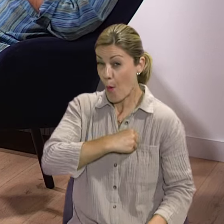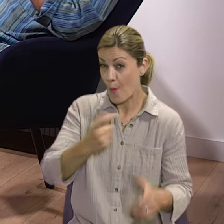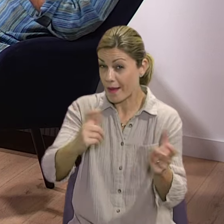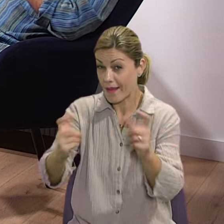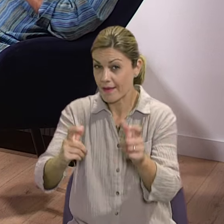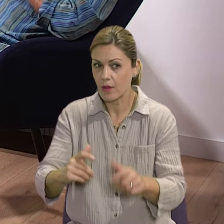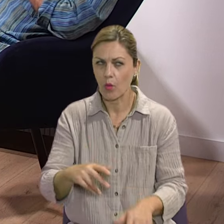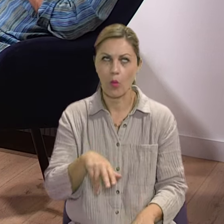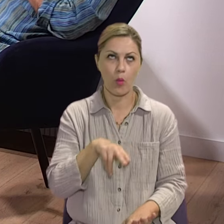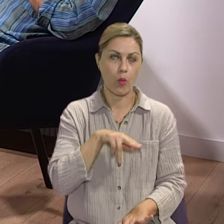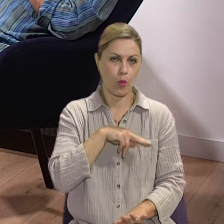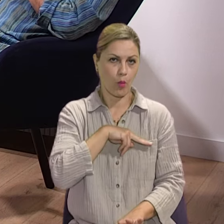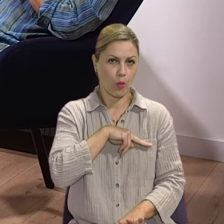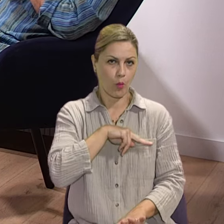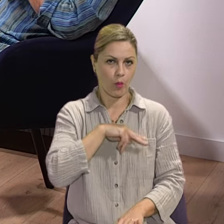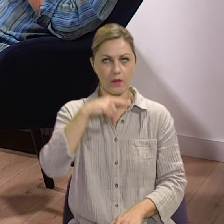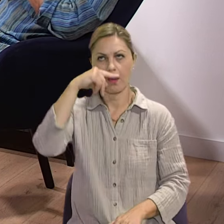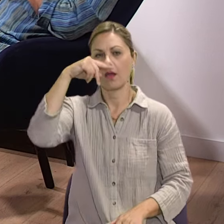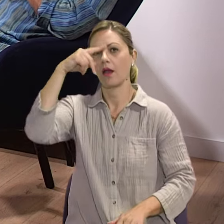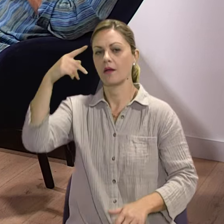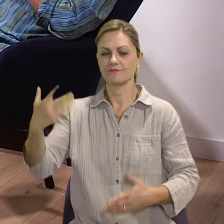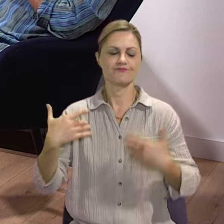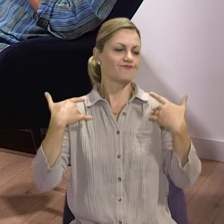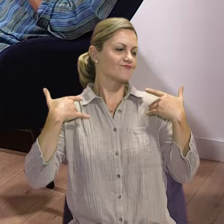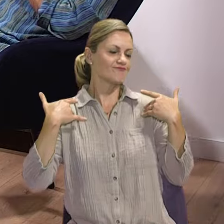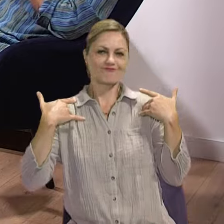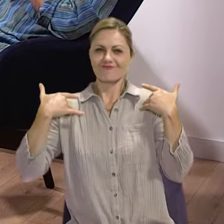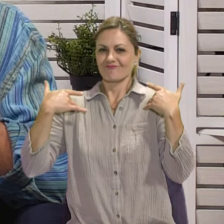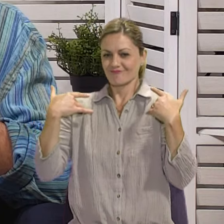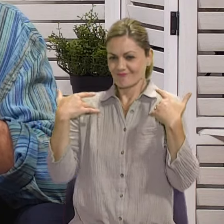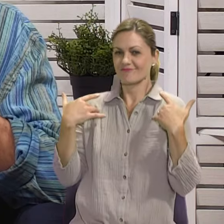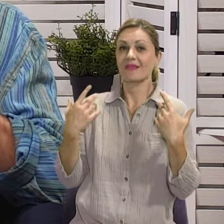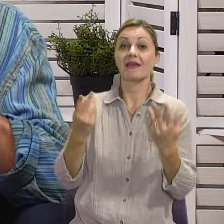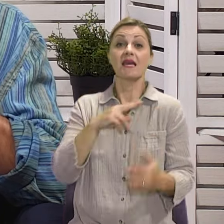ima narcisoidnosti, ima manekenstva, ima...